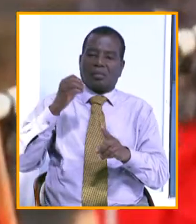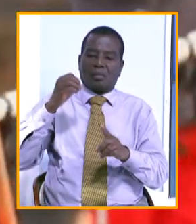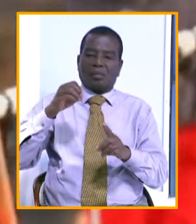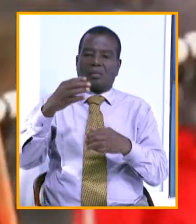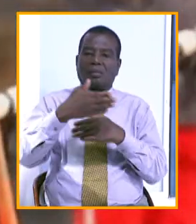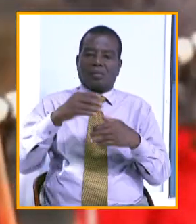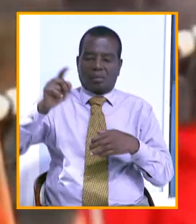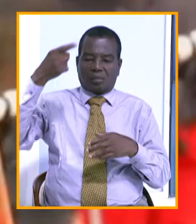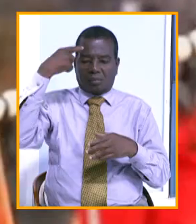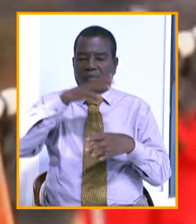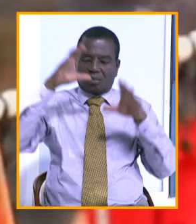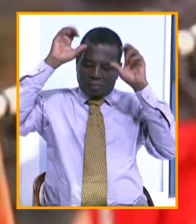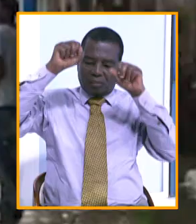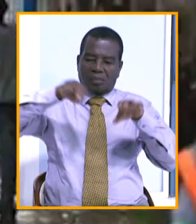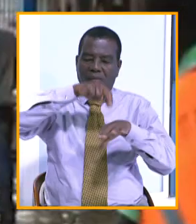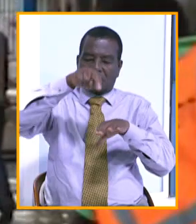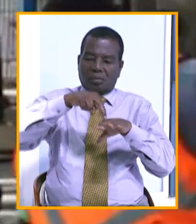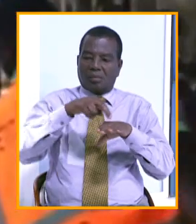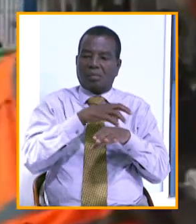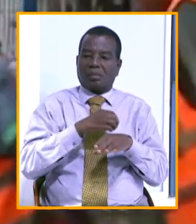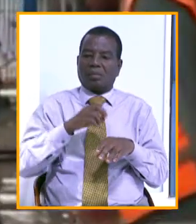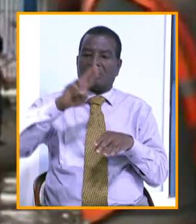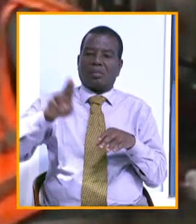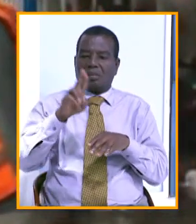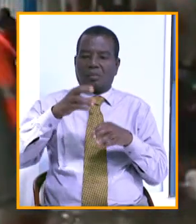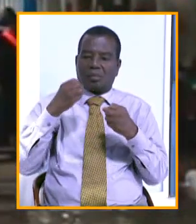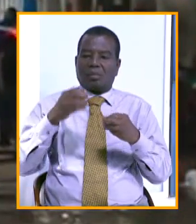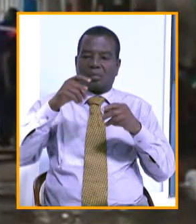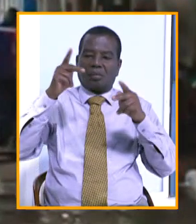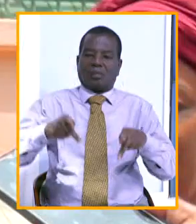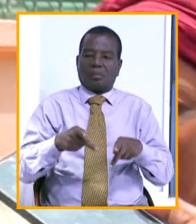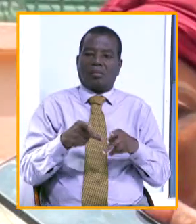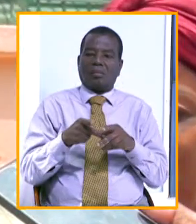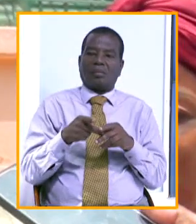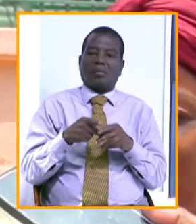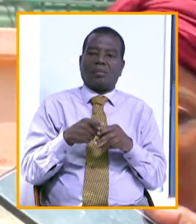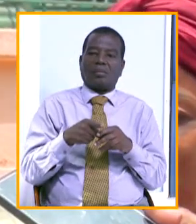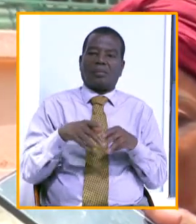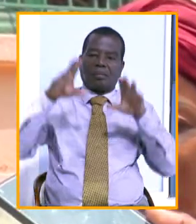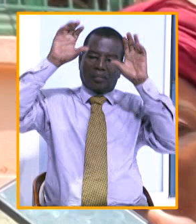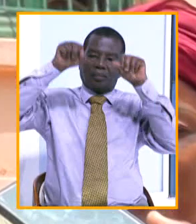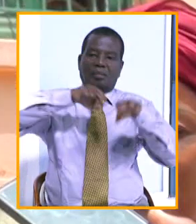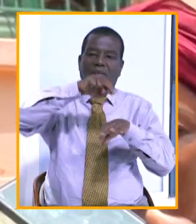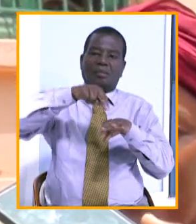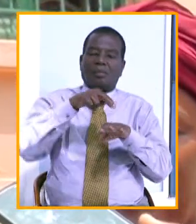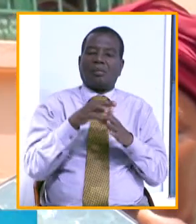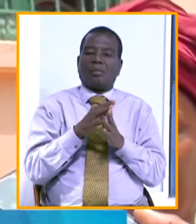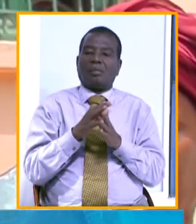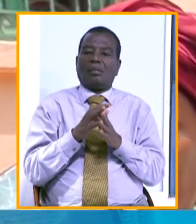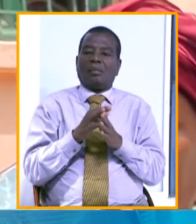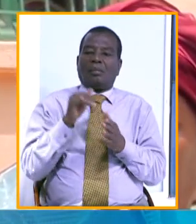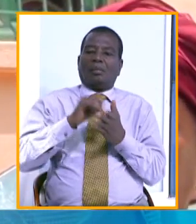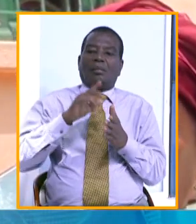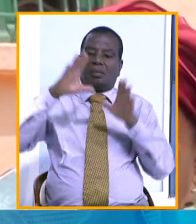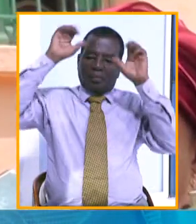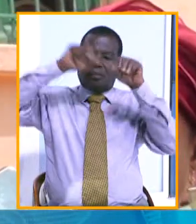pencher sur ce secteur qui emploie des milliers de jeunes ivoiriens. Le président de la République, c'est le président de